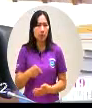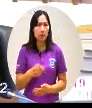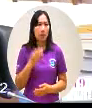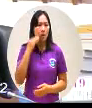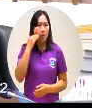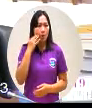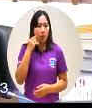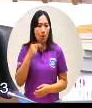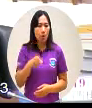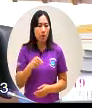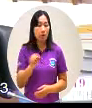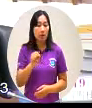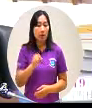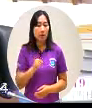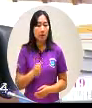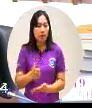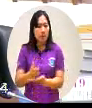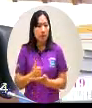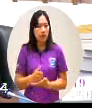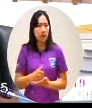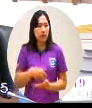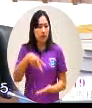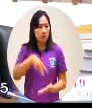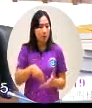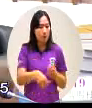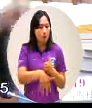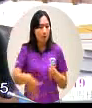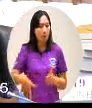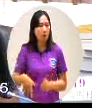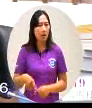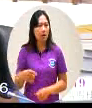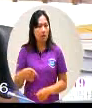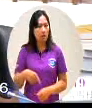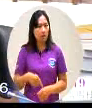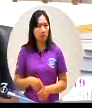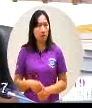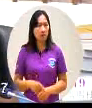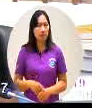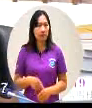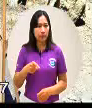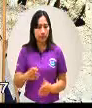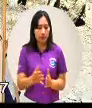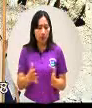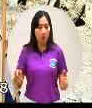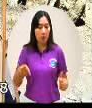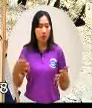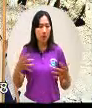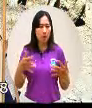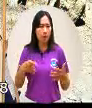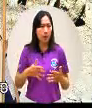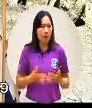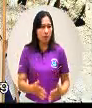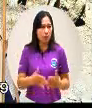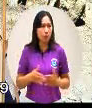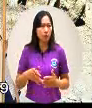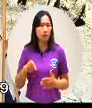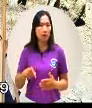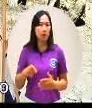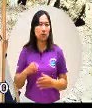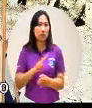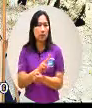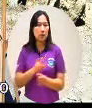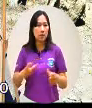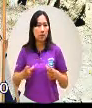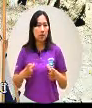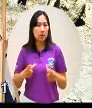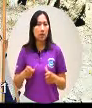袂行，请立委一个啦，拜托一个吼。哦，这拓宽这地吼，这个上重要，即马咱市长伫迄个林门甲小